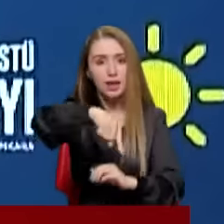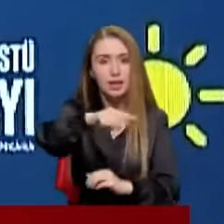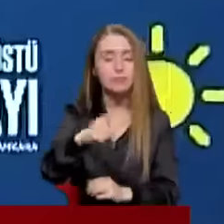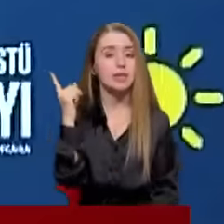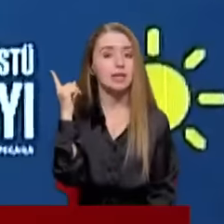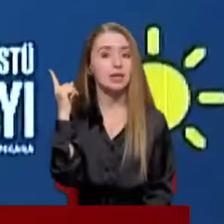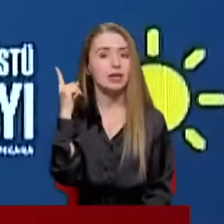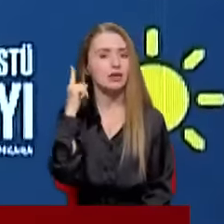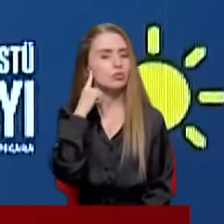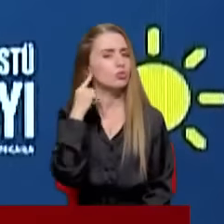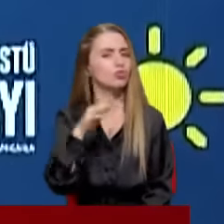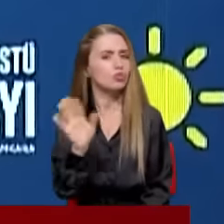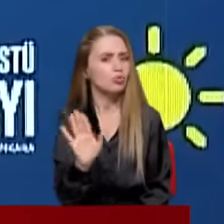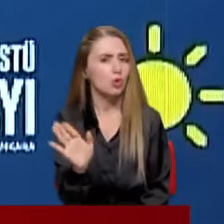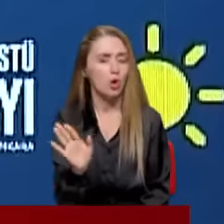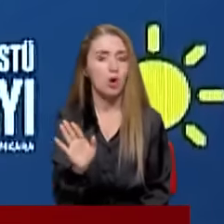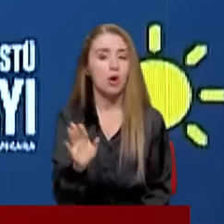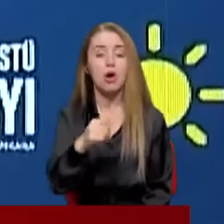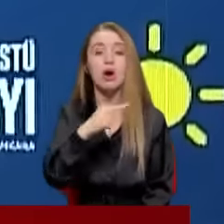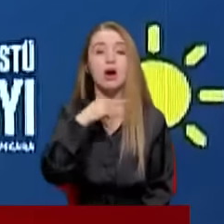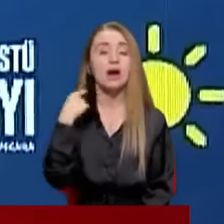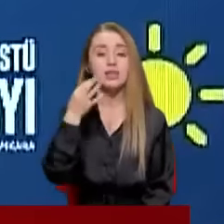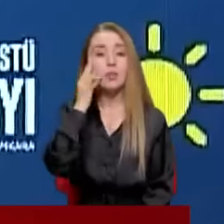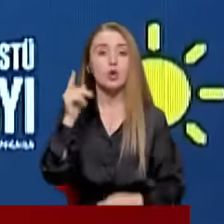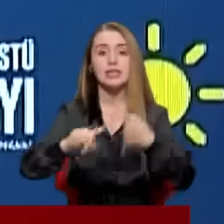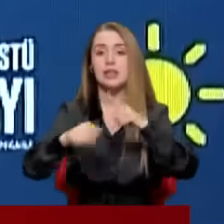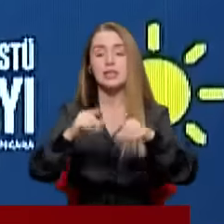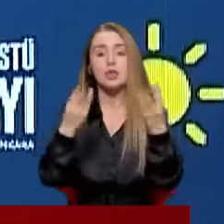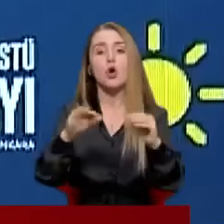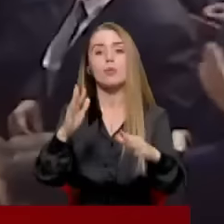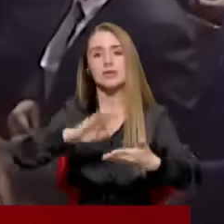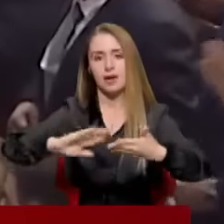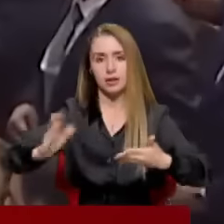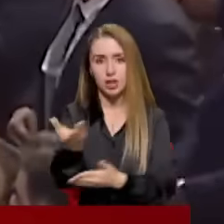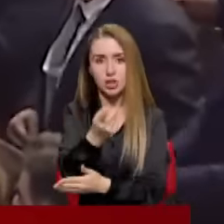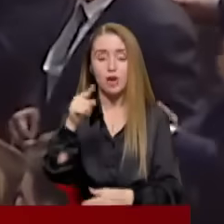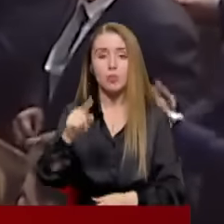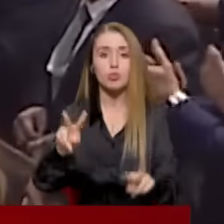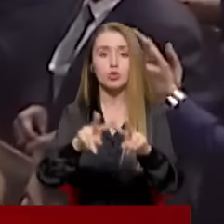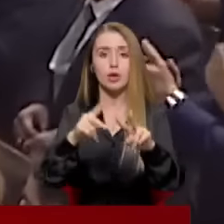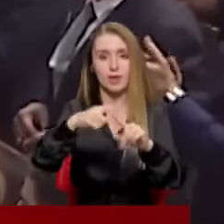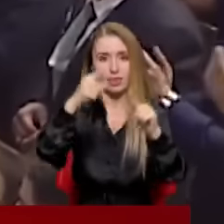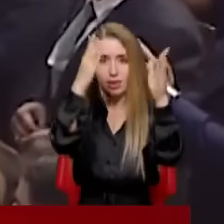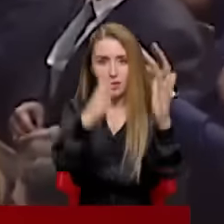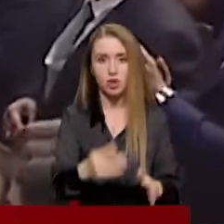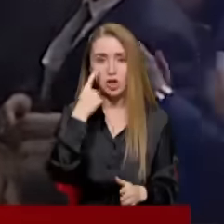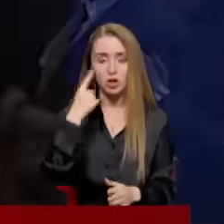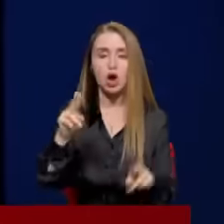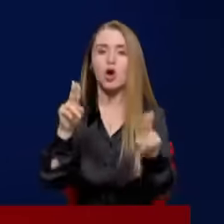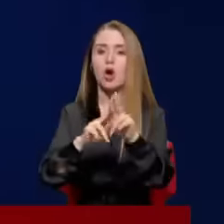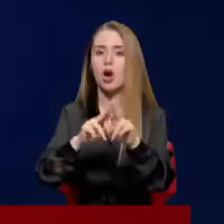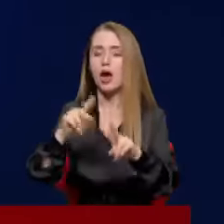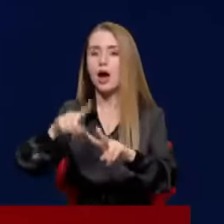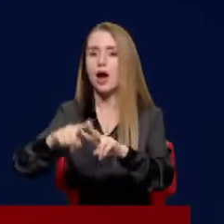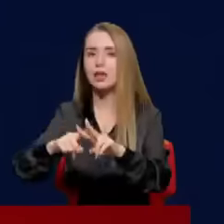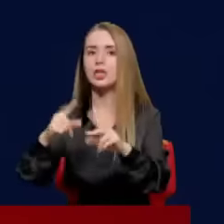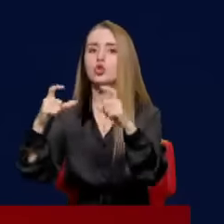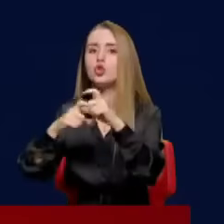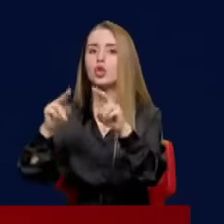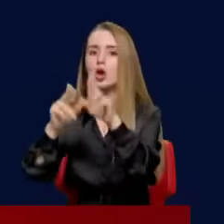kulak kıyarak asla ve asla siyaset yapılmaz değerli arkadaşlarım. Musavat Dervişoğlu, Koray Aydın, Tolga Akalın ve